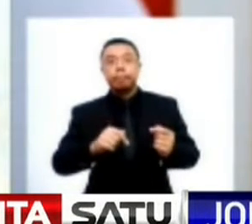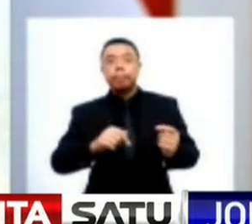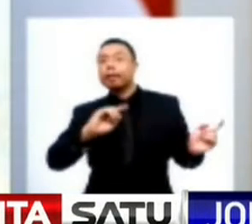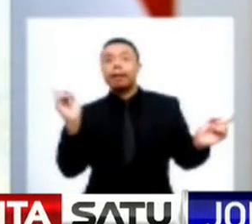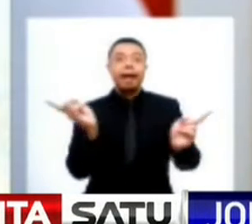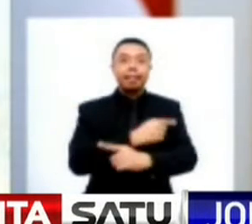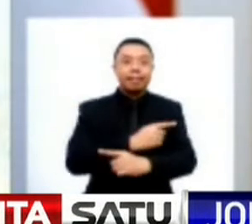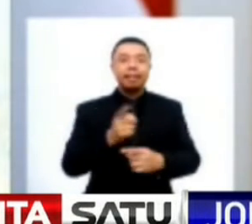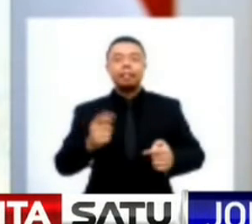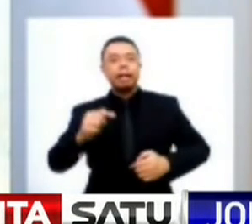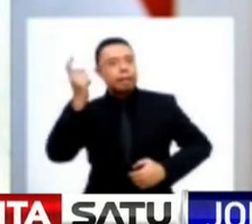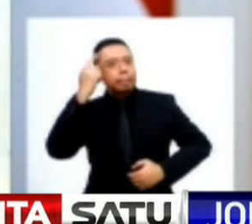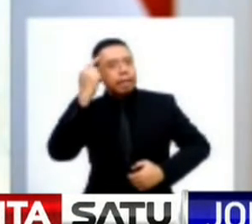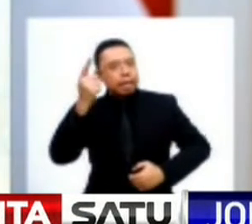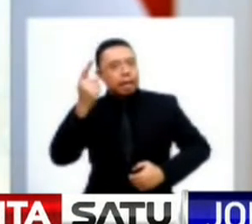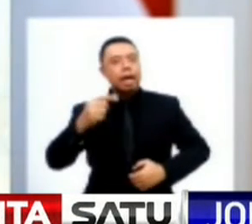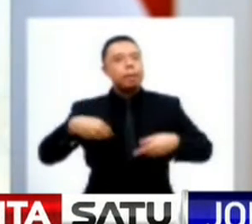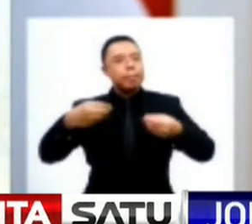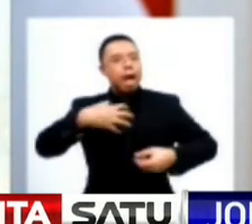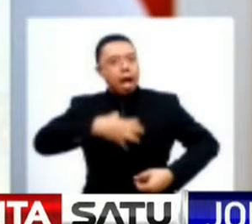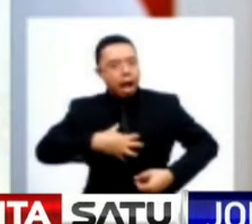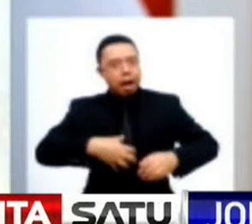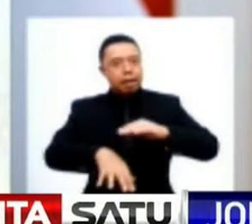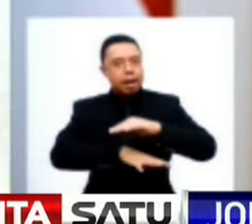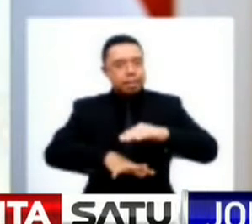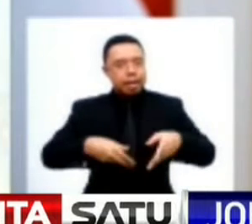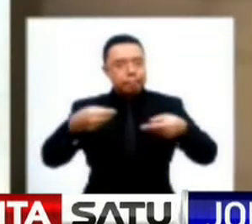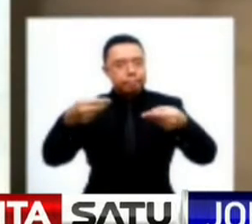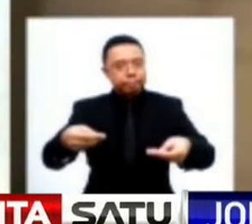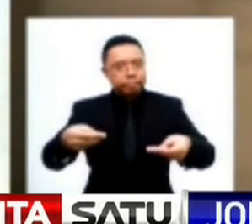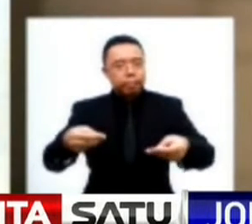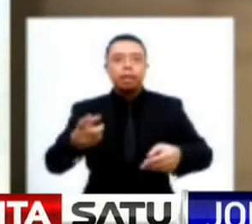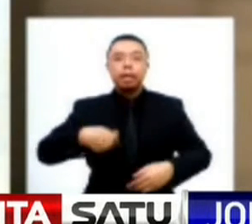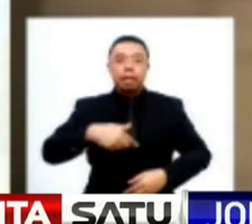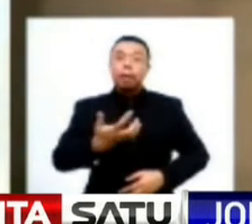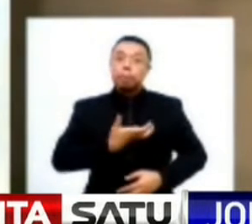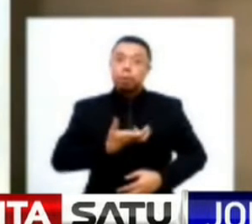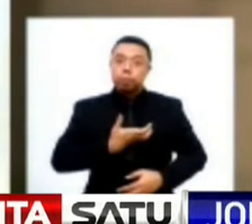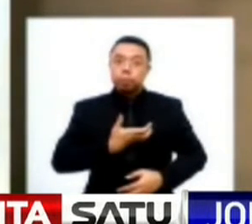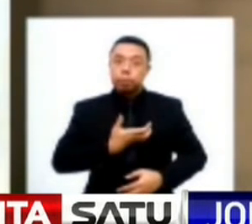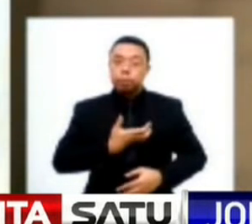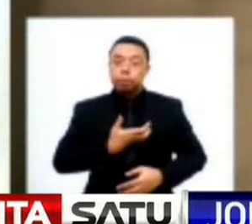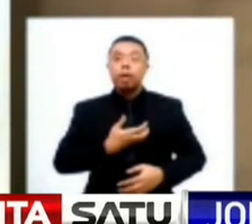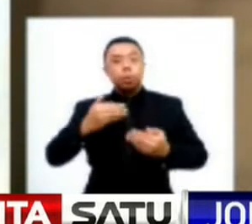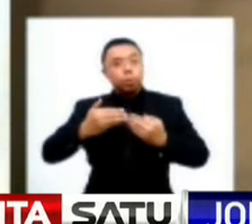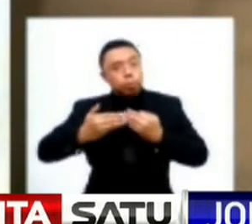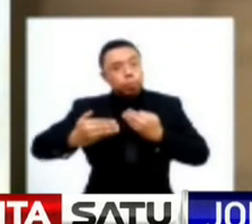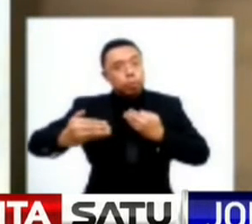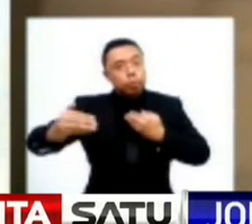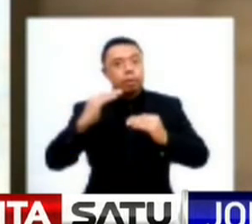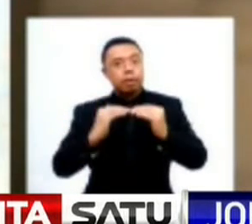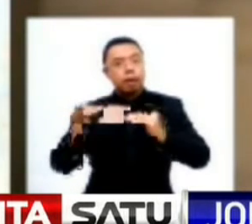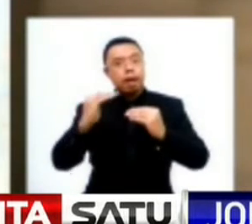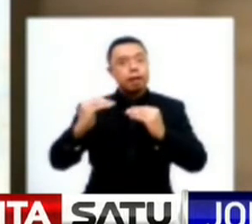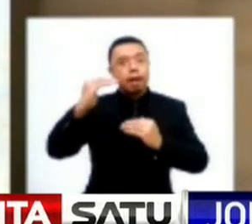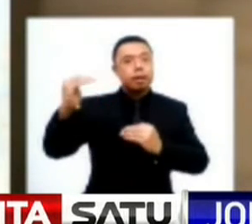charity based menjadi paradigma yang human right based. Kita ingin secara